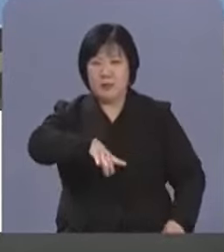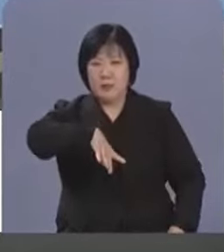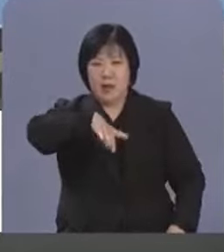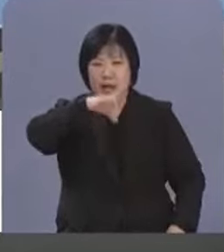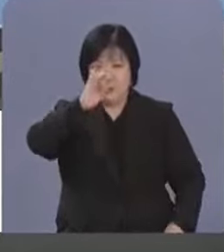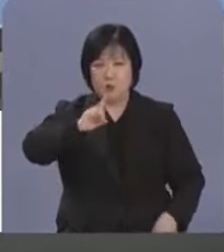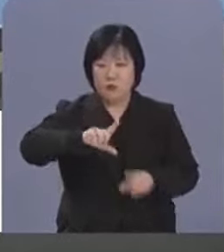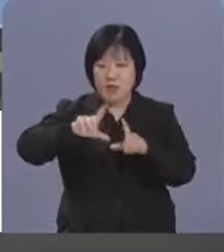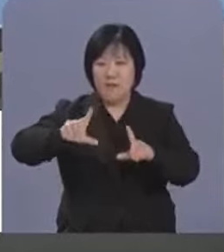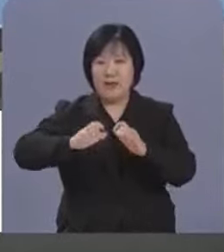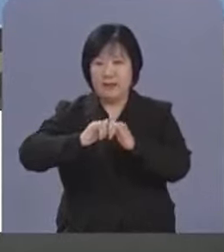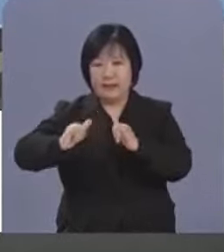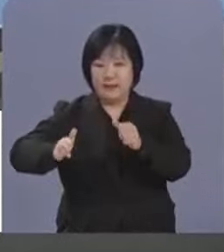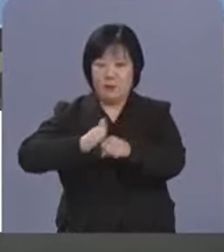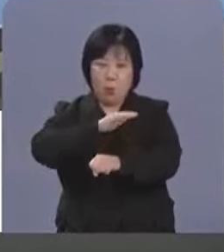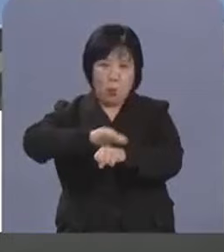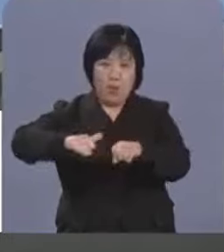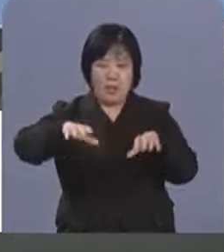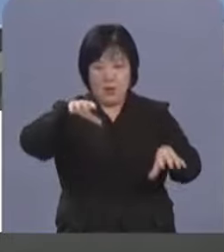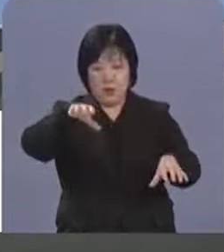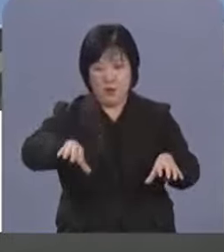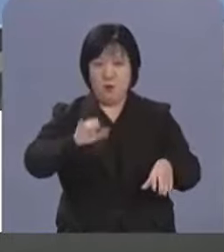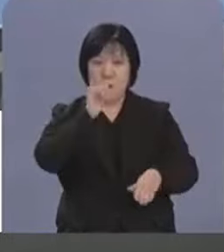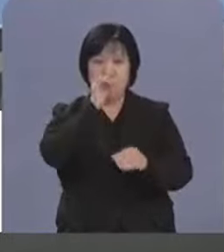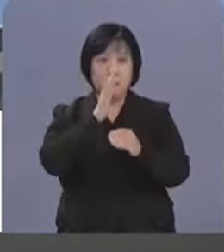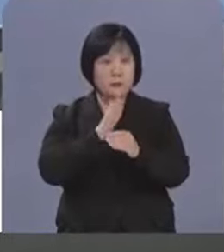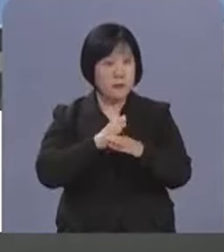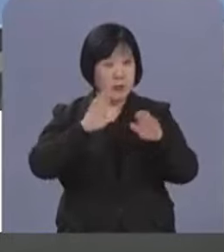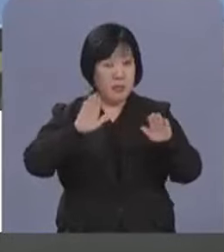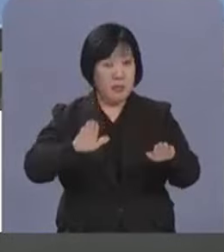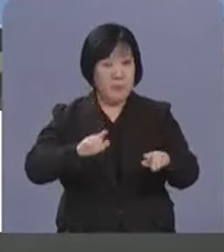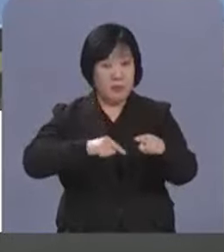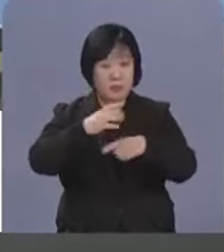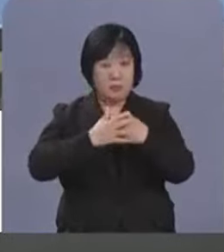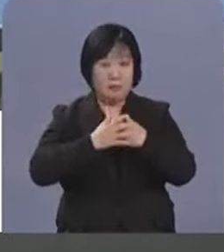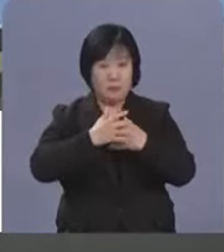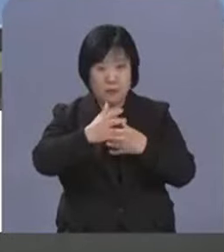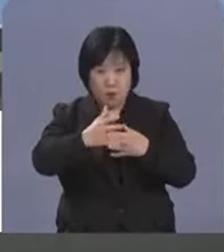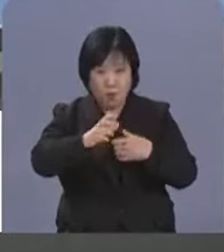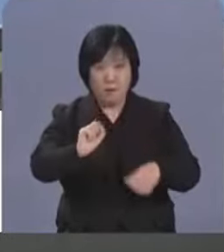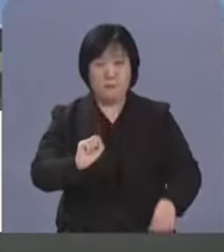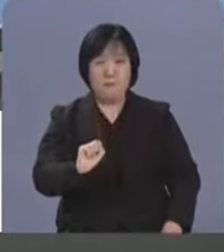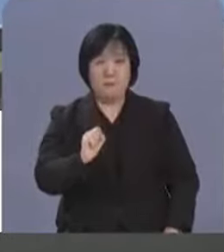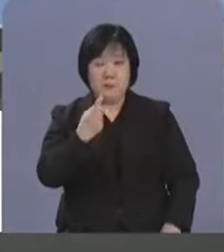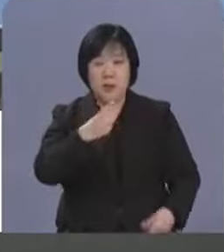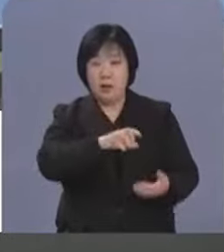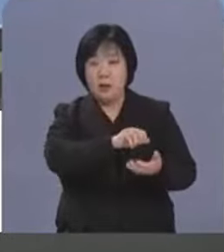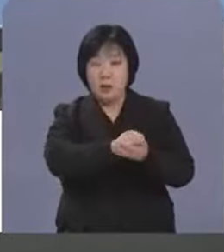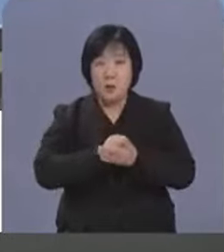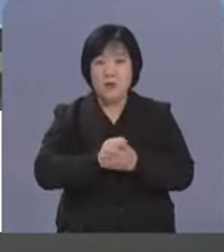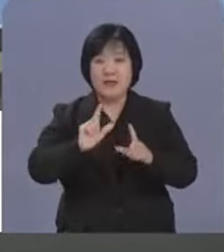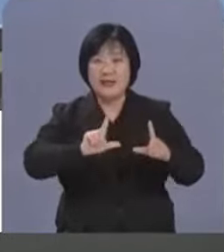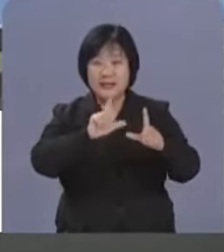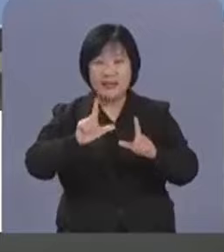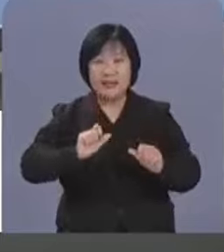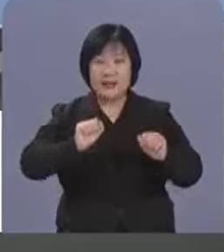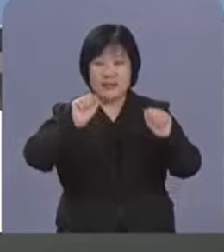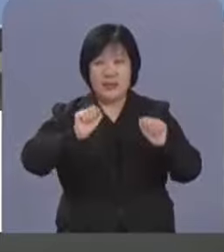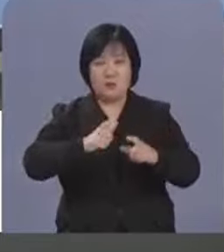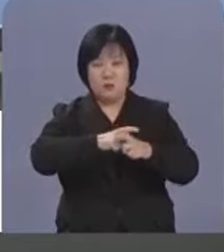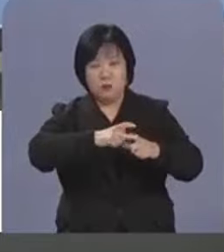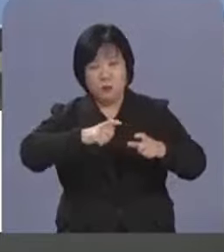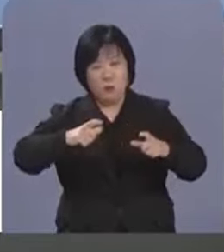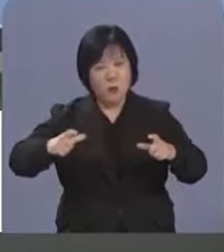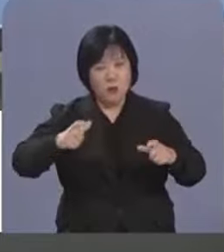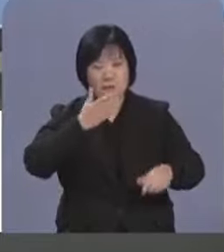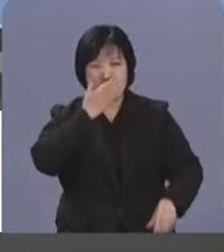아마추어 동호인 경기가 함께 치러지고 있습니다. 이번 대회로 엘리트 스포츠뿐만 아니라 생활체육의 저변을 확대할 수 있을지